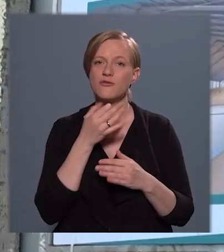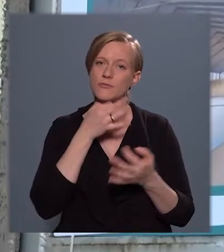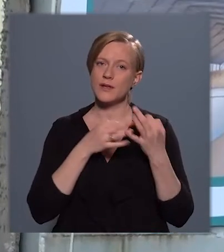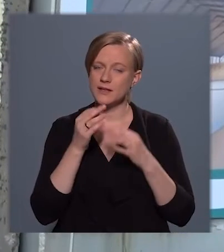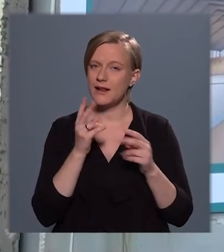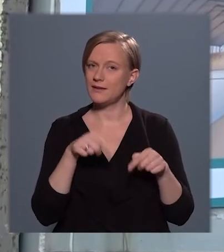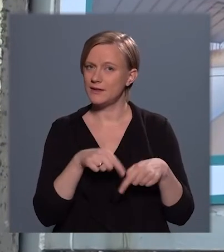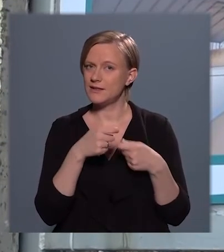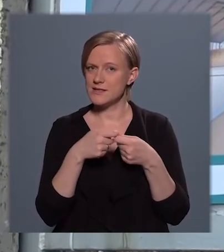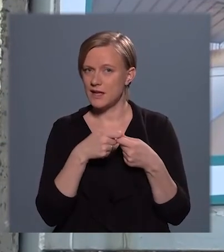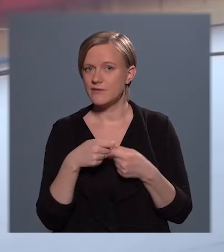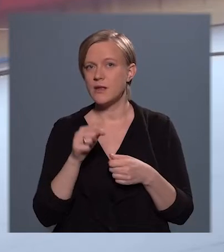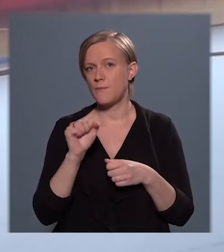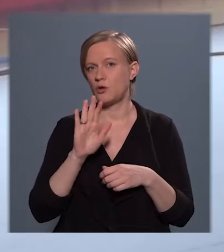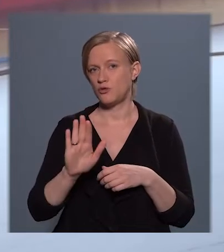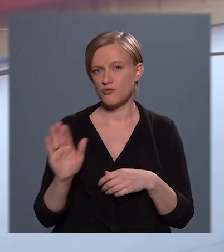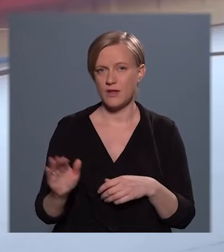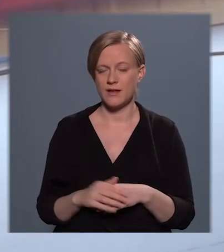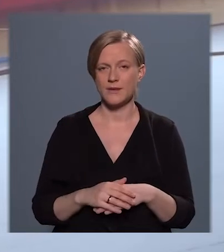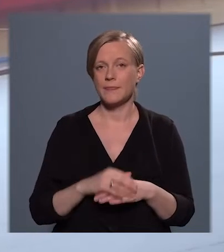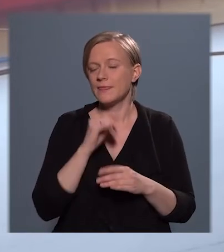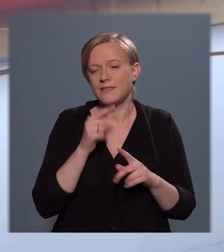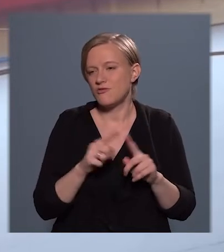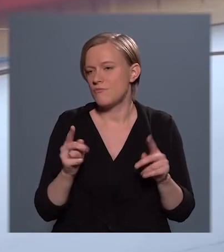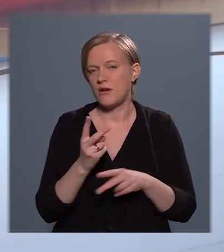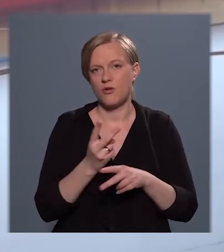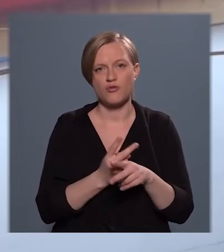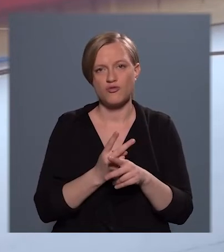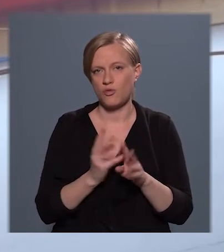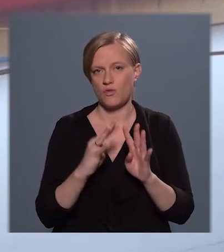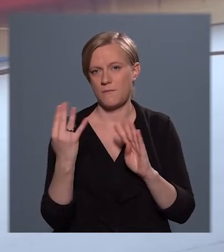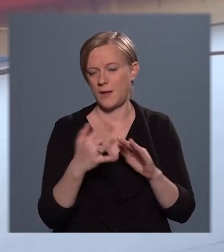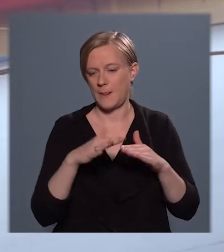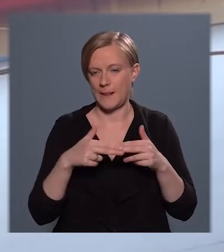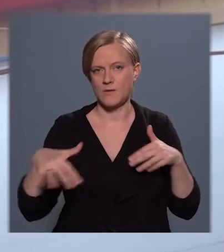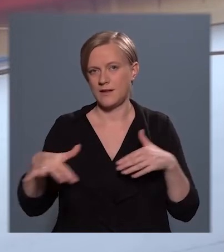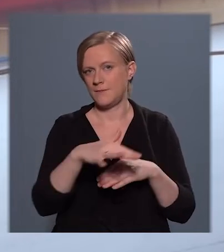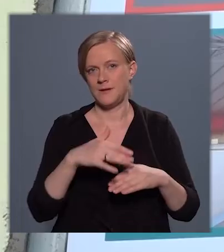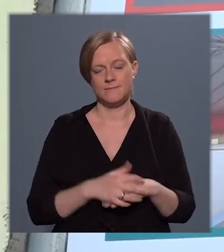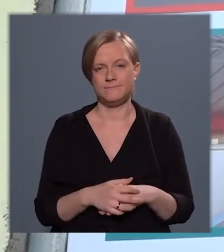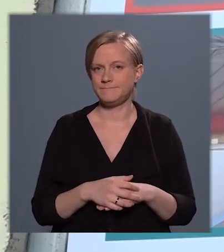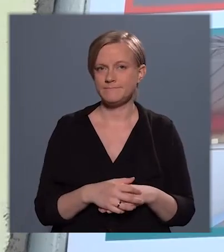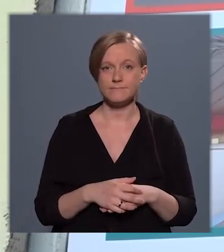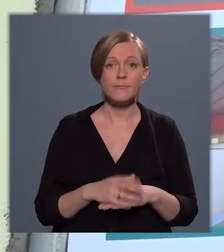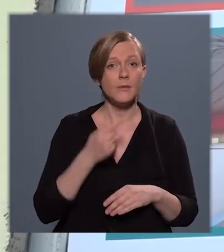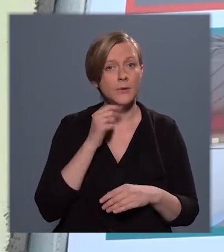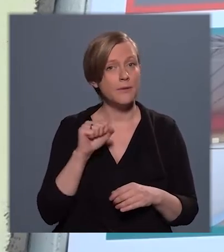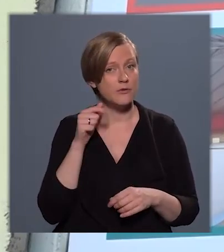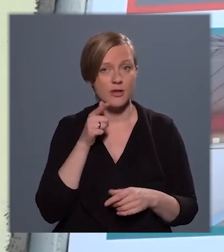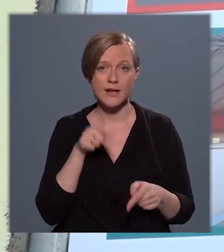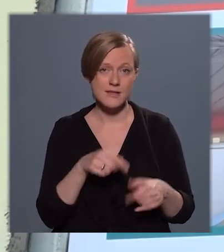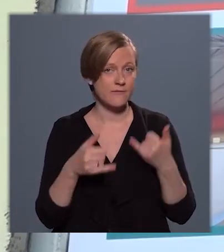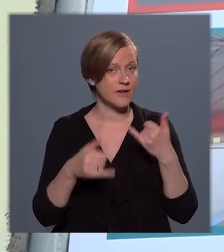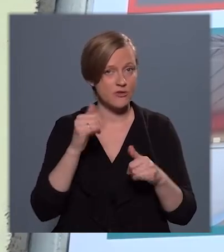szervezni a bajnokságukat. Tehát nincs más hasonló pálya a régióban. És mondta, hogy bajnokság, itt fognak esetleg versenyeket